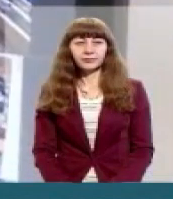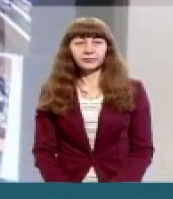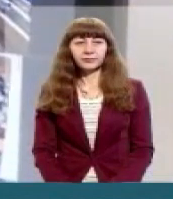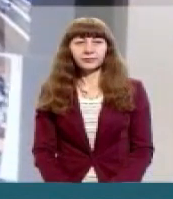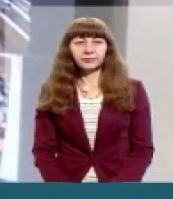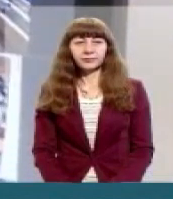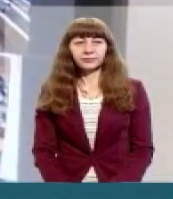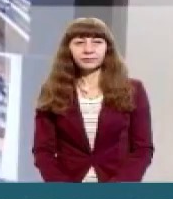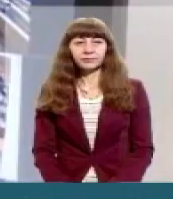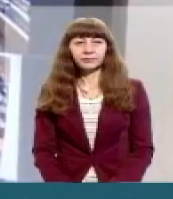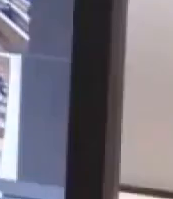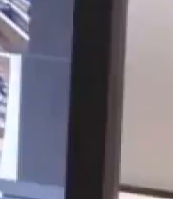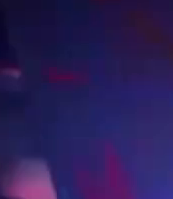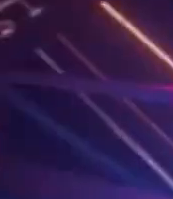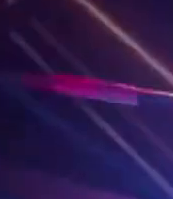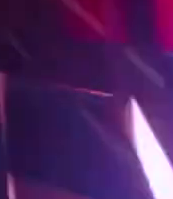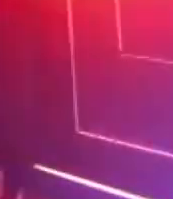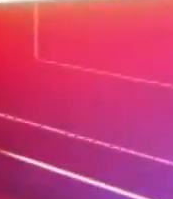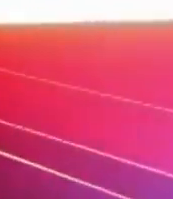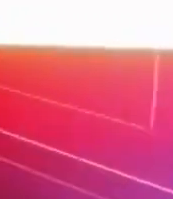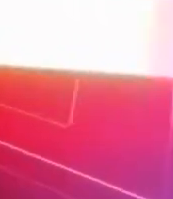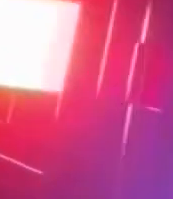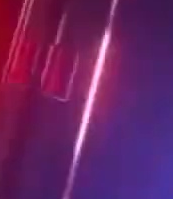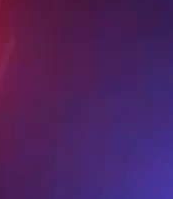орталықтарына жіберілетін болады.